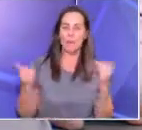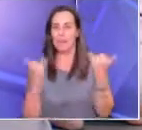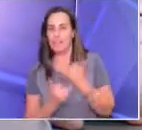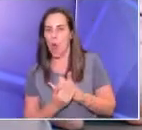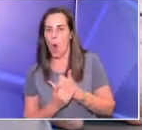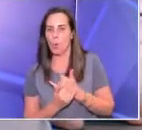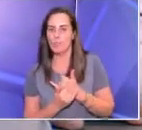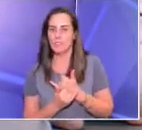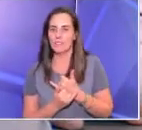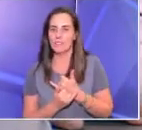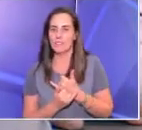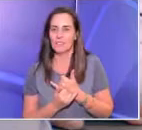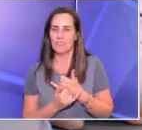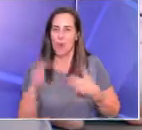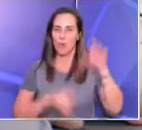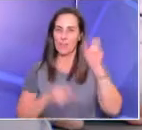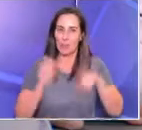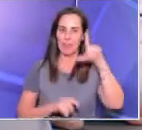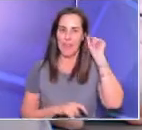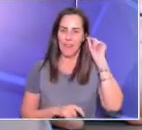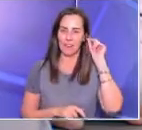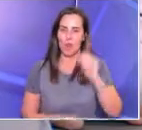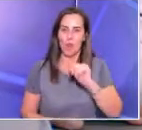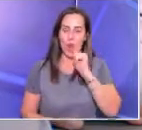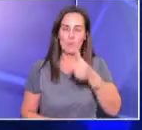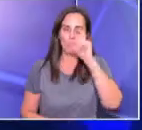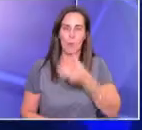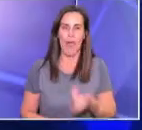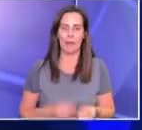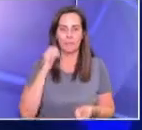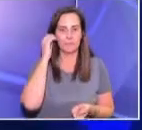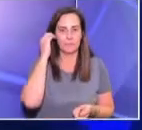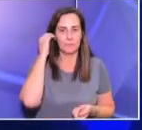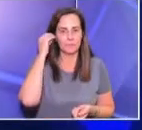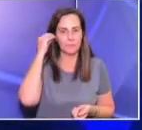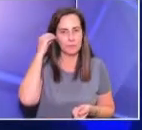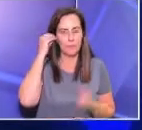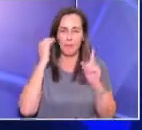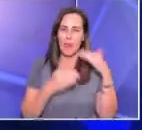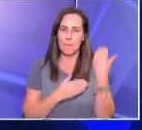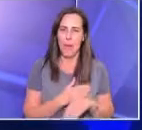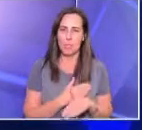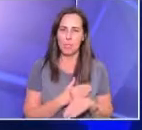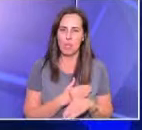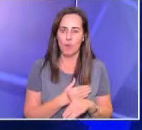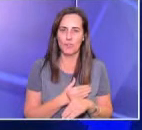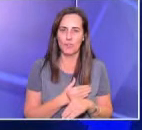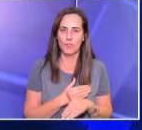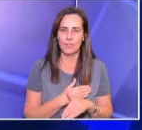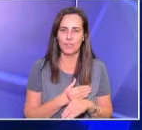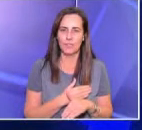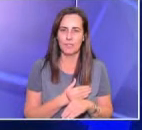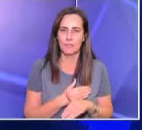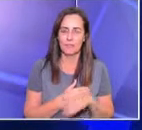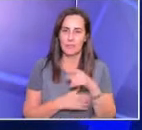בטעות, שרוב הציבור בתל אביב לא רוצה את חולדאי. לא רוצה את חולדאי. אבל בסופו של דבר, זו